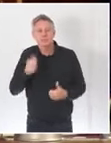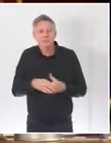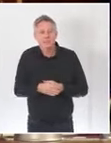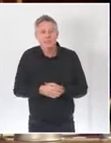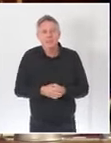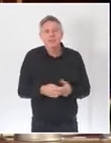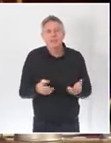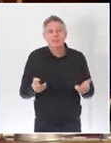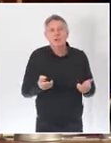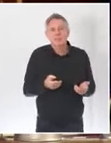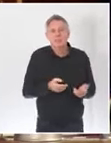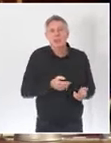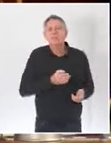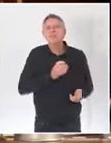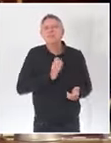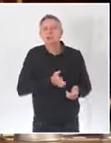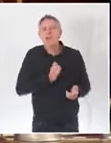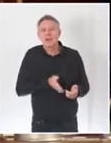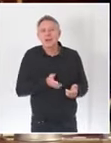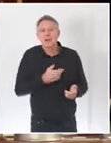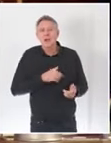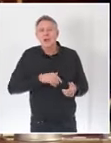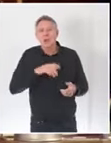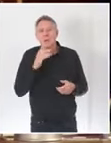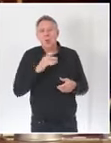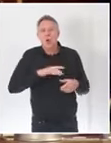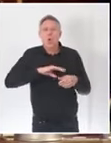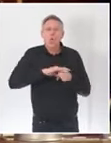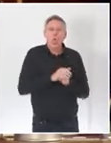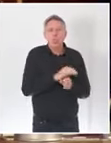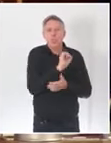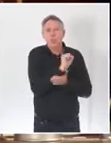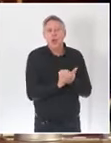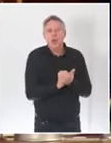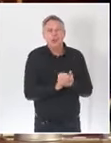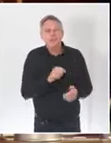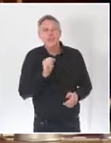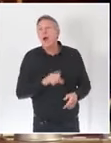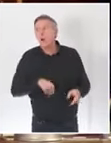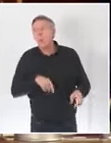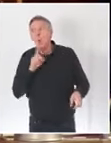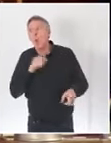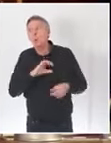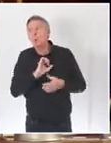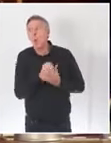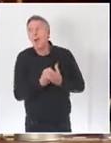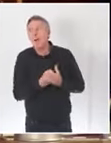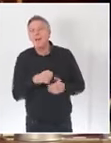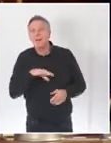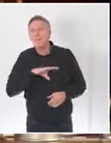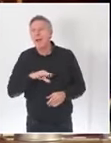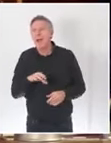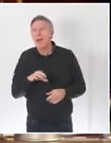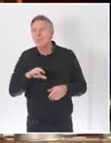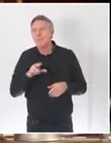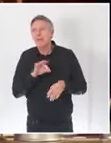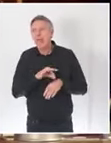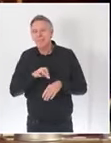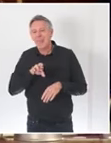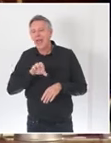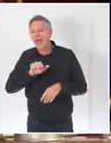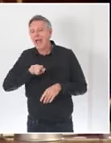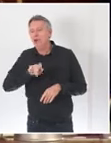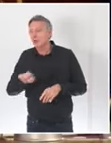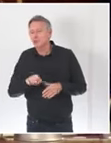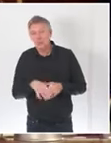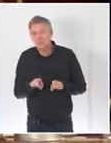on l'accuse de la rage. Alors on veut aujourd'hui nous responsabiliser. Mais de qui se moque-t-on? Qui est responsable du plus grand